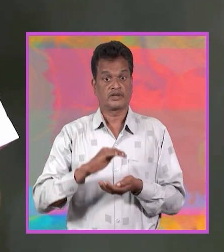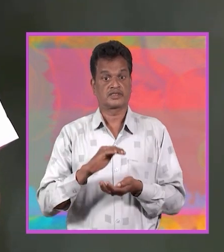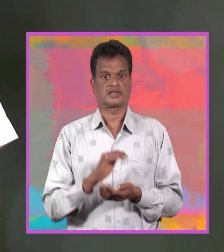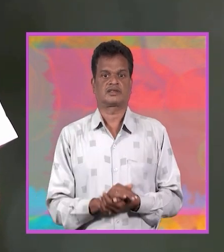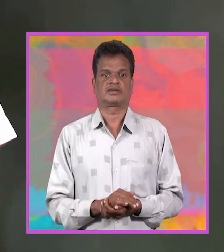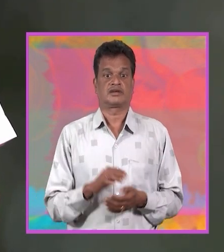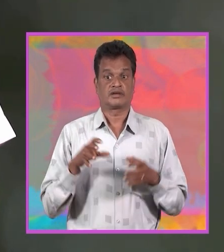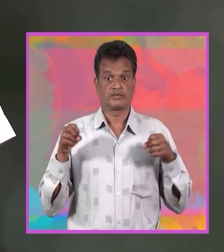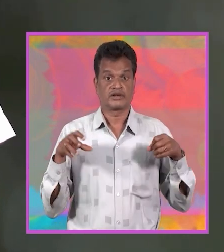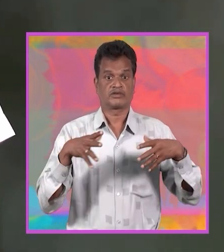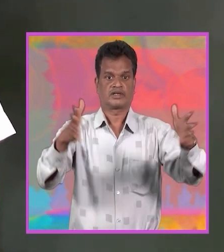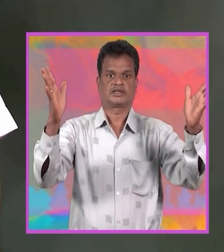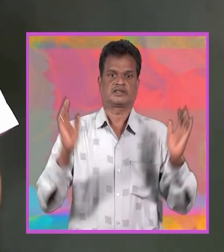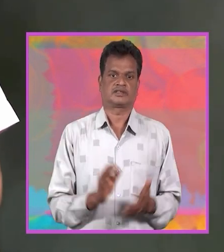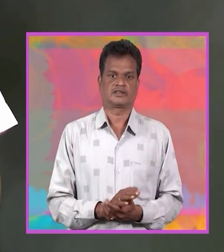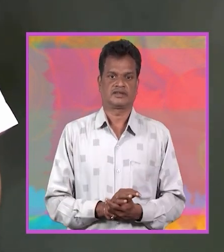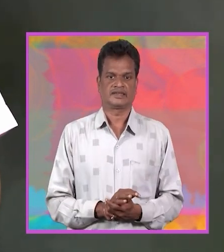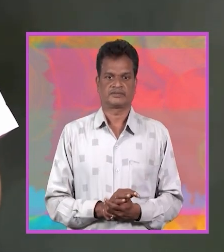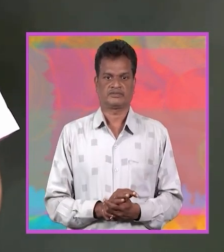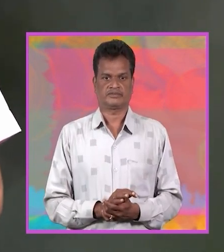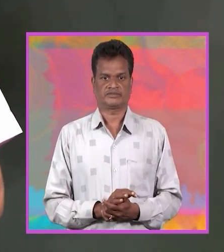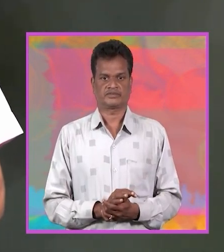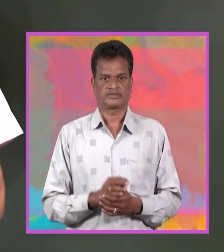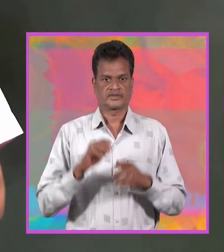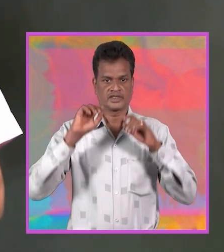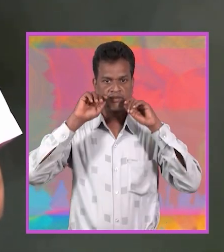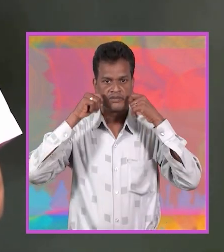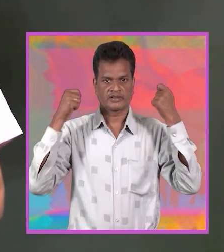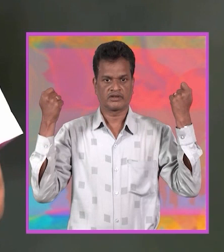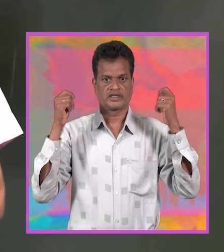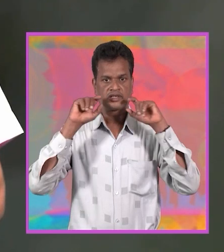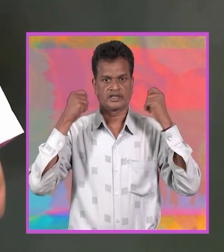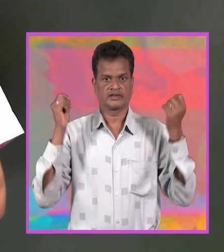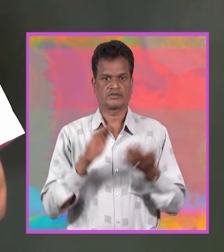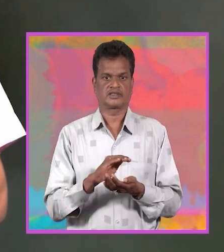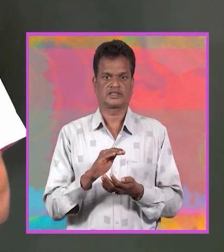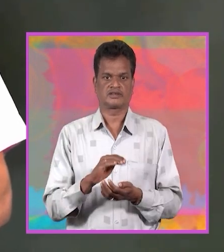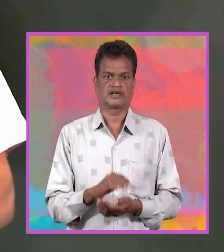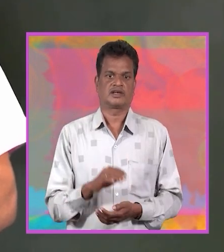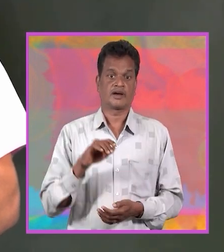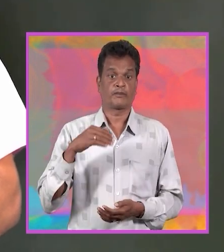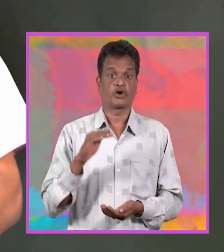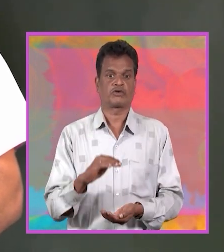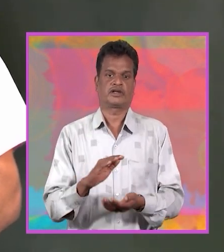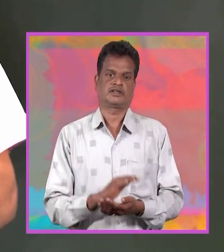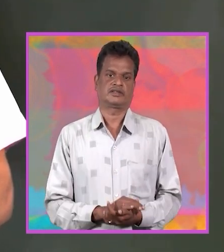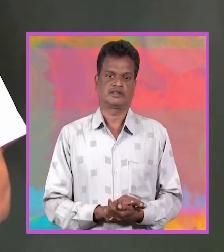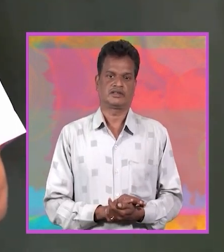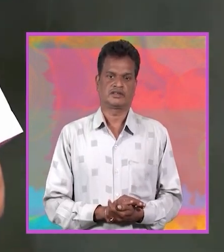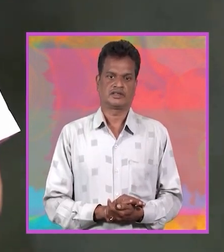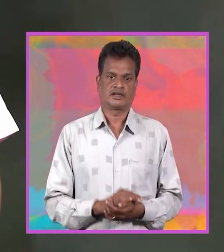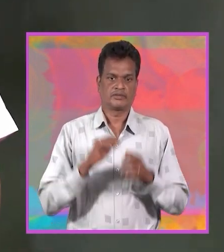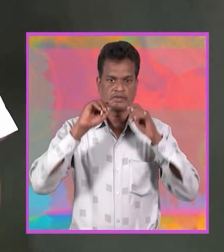மிரண்டு ஓடும் பூனைக்குட்டி, மியா மியா பூனைக்குட்டி, மீசக்கார பூனைக்குட்டி,